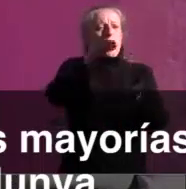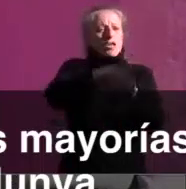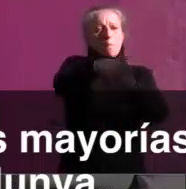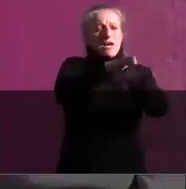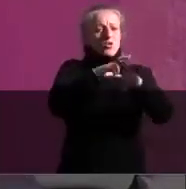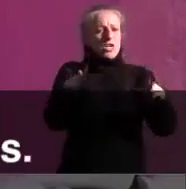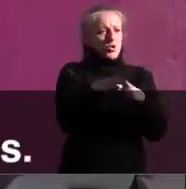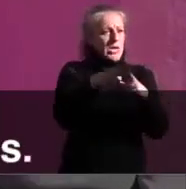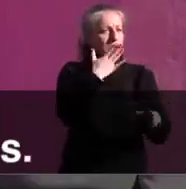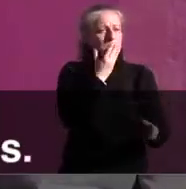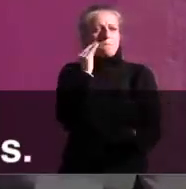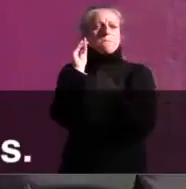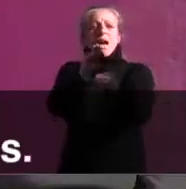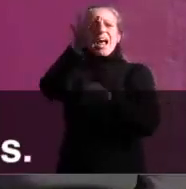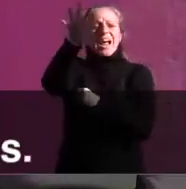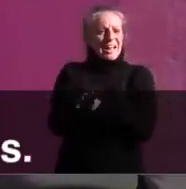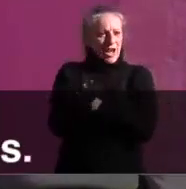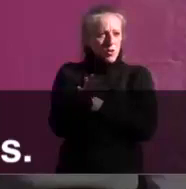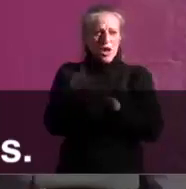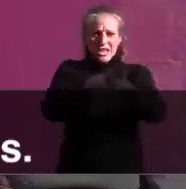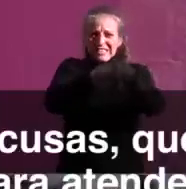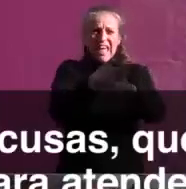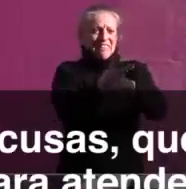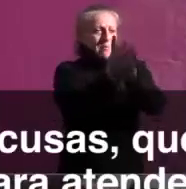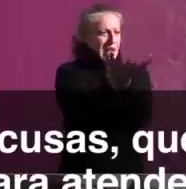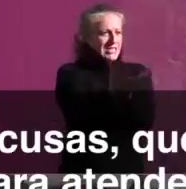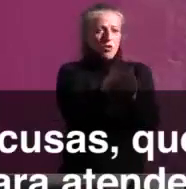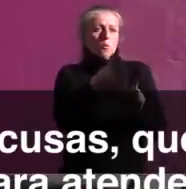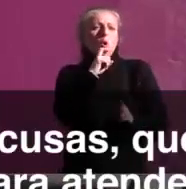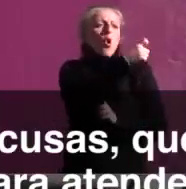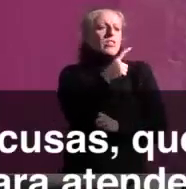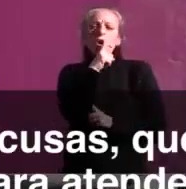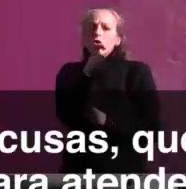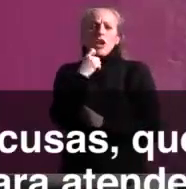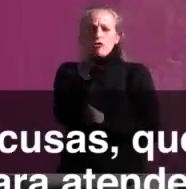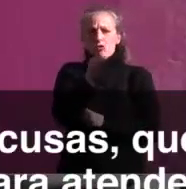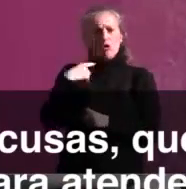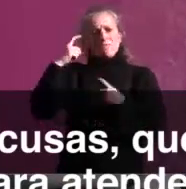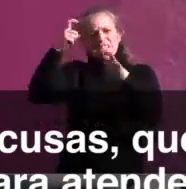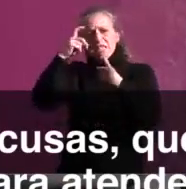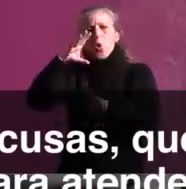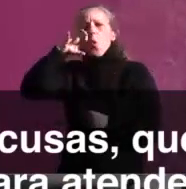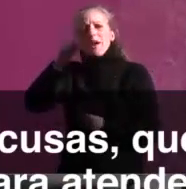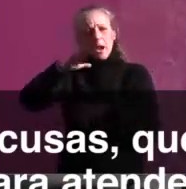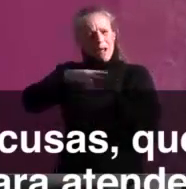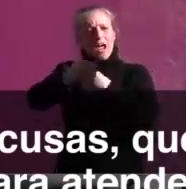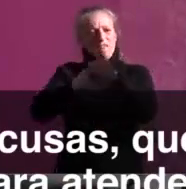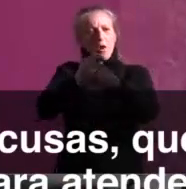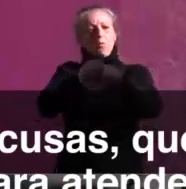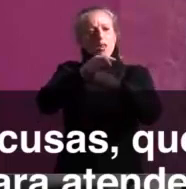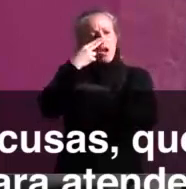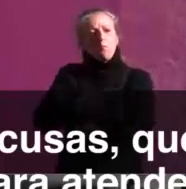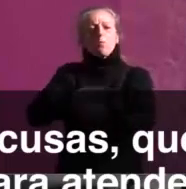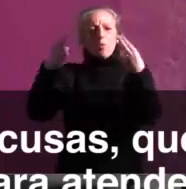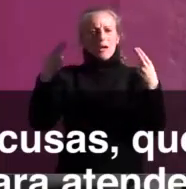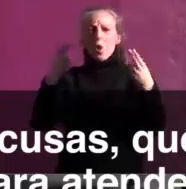de Catalunya, des de la seva diversitat, no contra els altres, amb un govern que governa camí, que no posi excuses, que faci polítiques